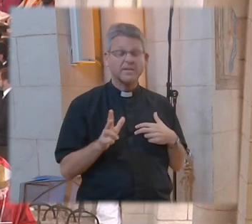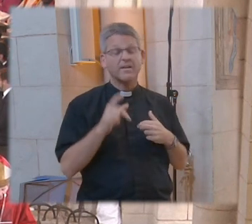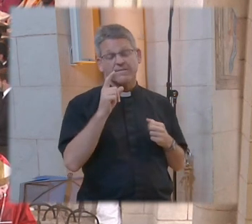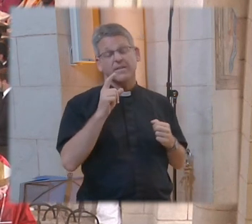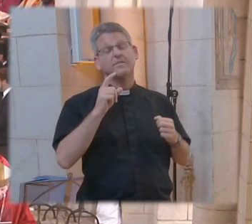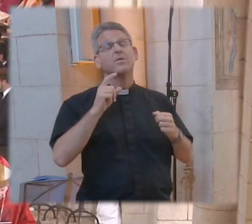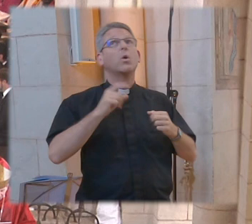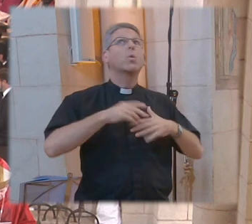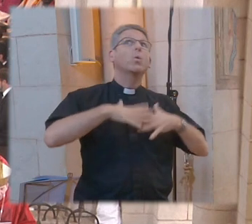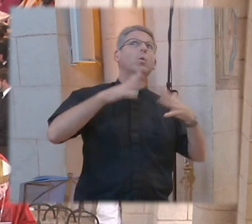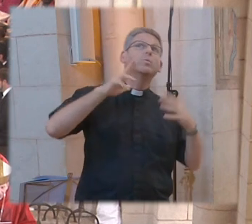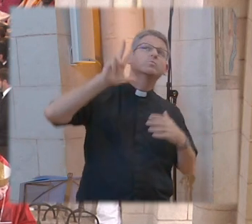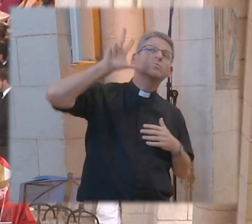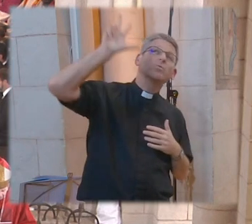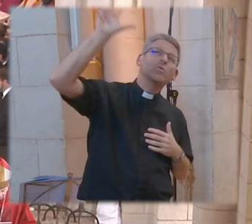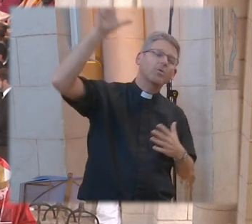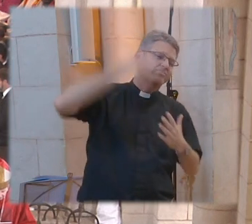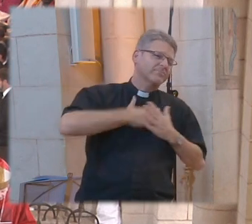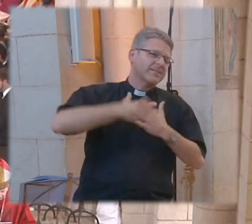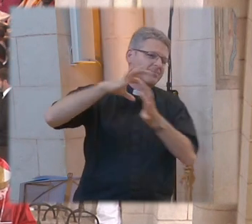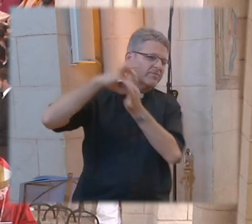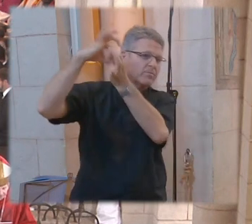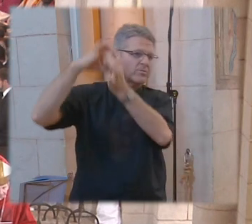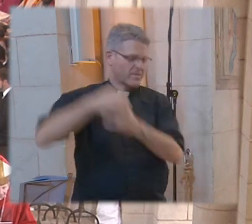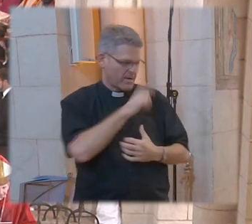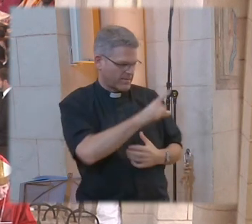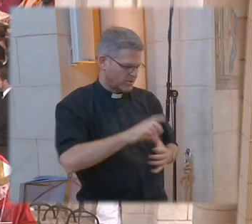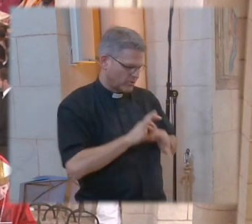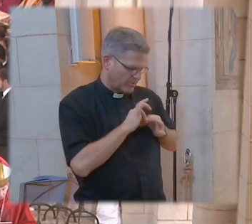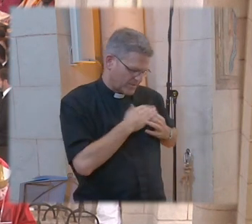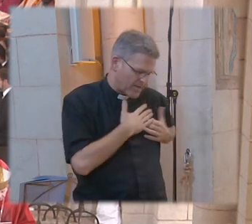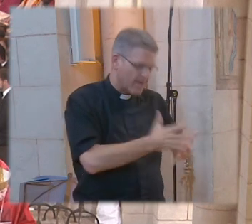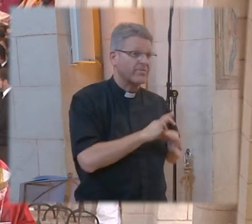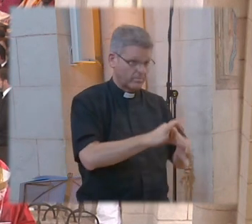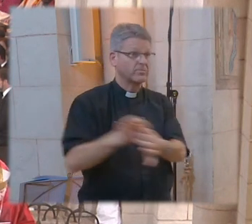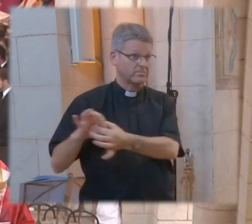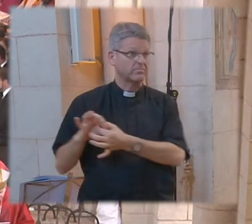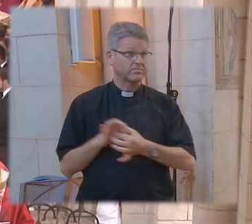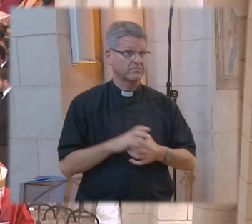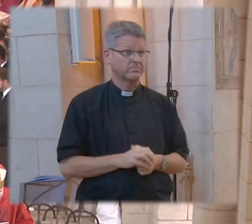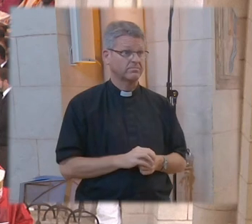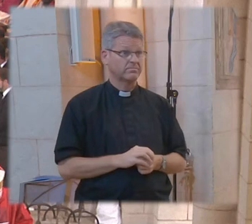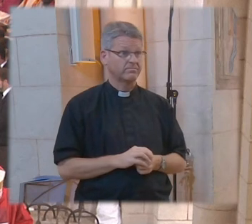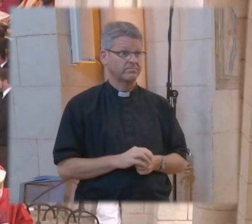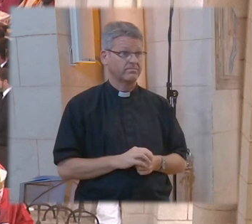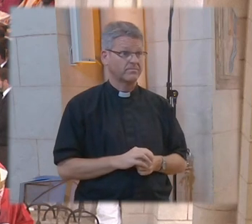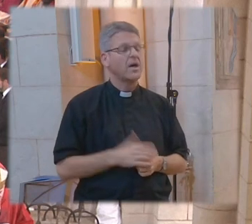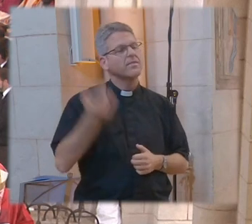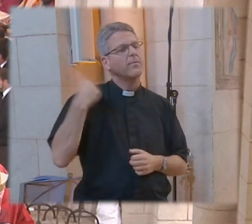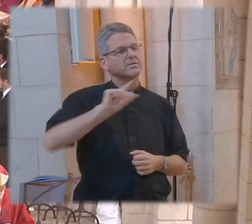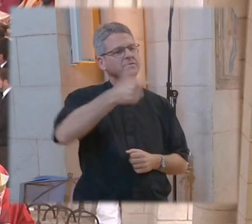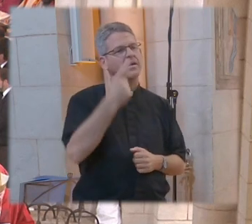Liebe zu Gott und zu den Brüdern und Schwestern verwirklicht wird. So hat es uns das Zweite